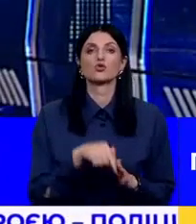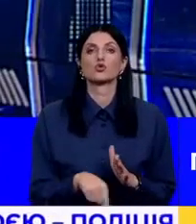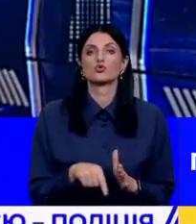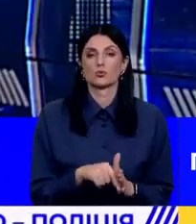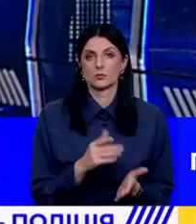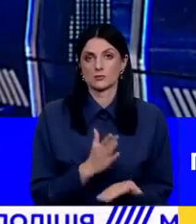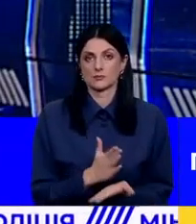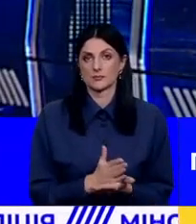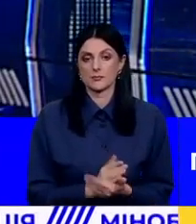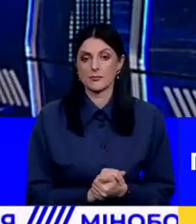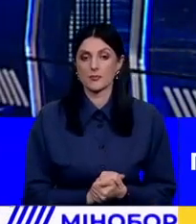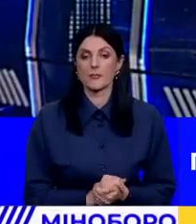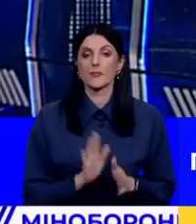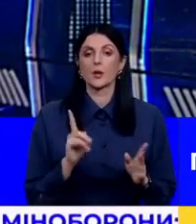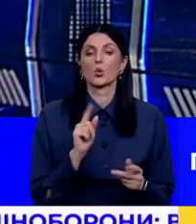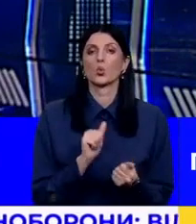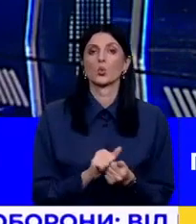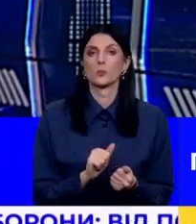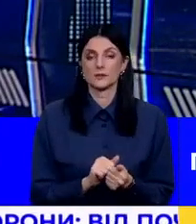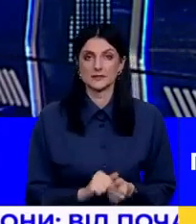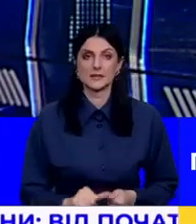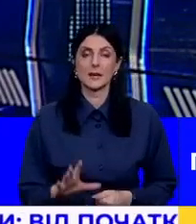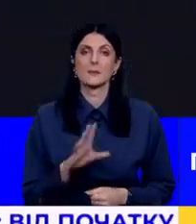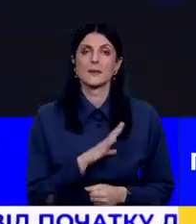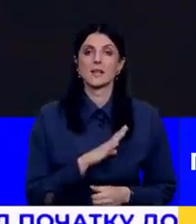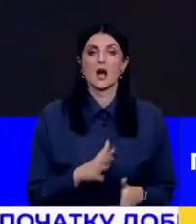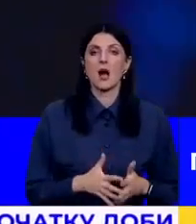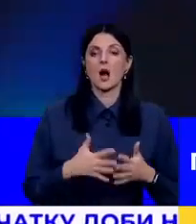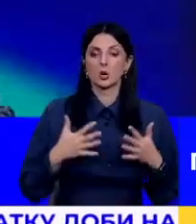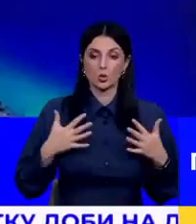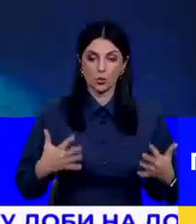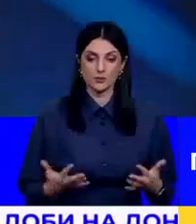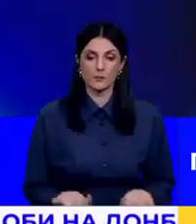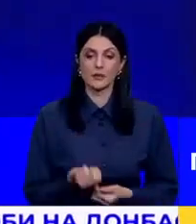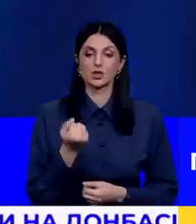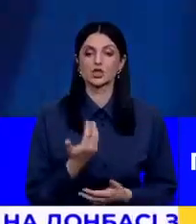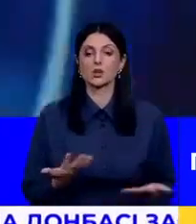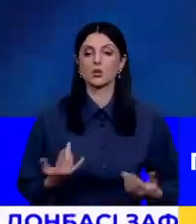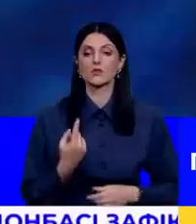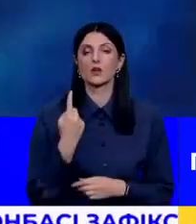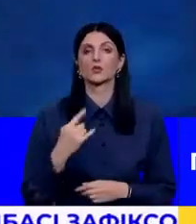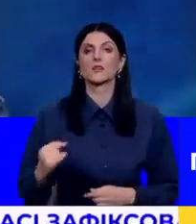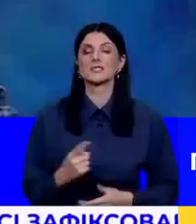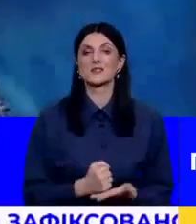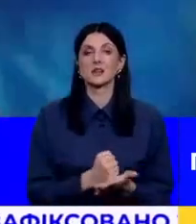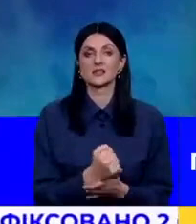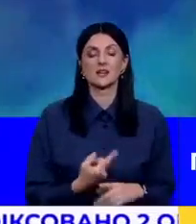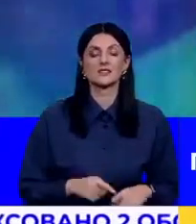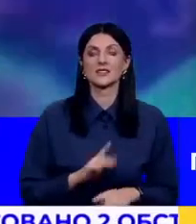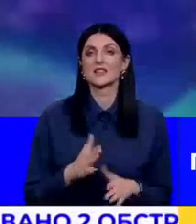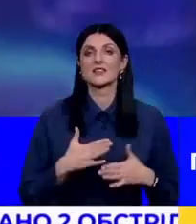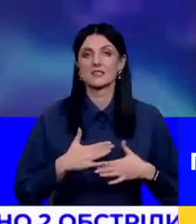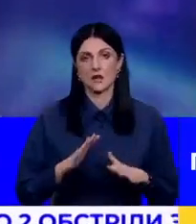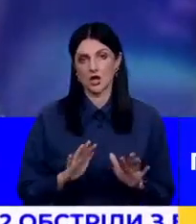Только глупость была бы огромная поддержать какого-то одного из кандидатов, потому что это не наше